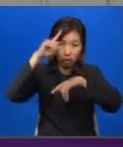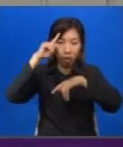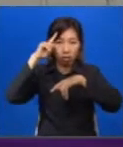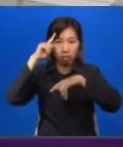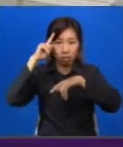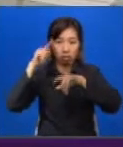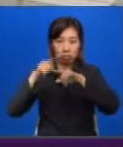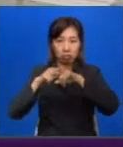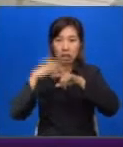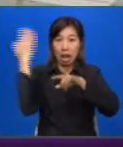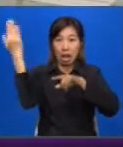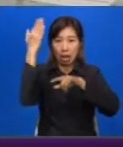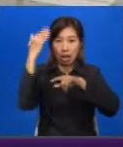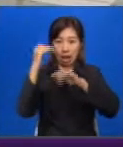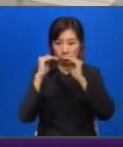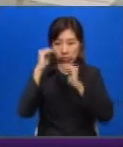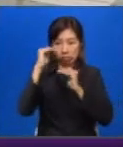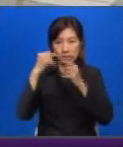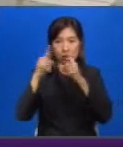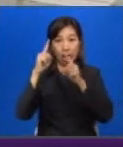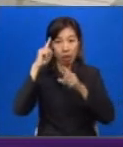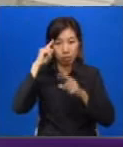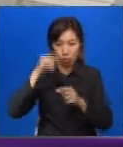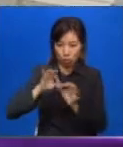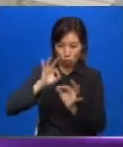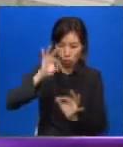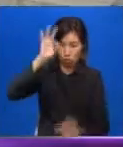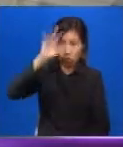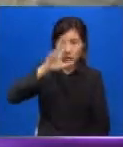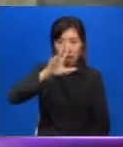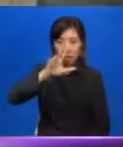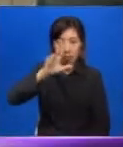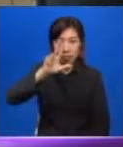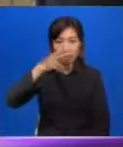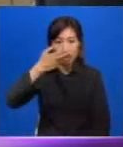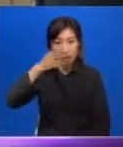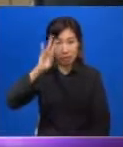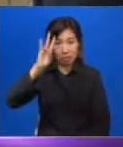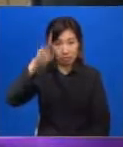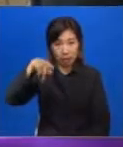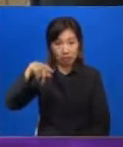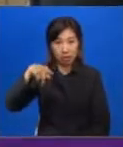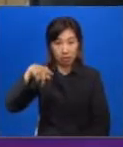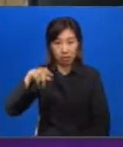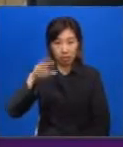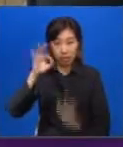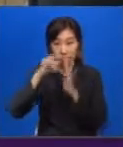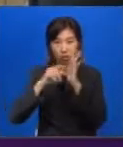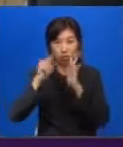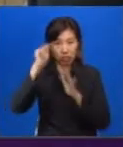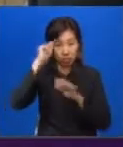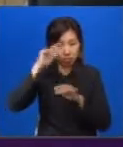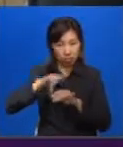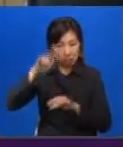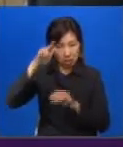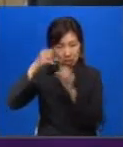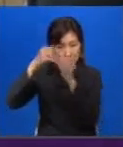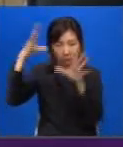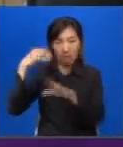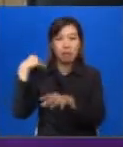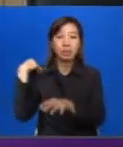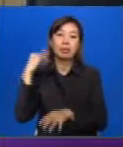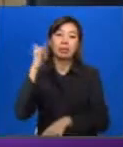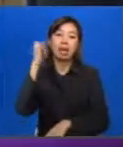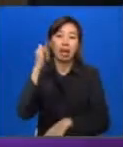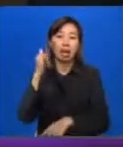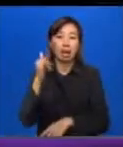เป็นจุนได้ในระดับความสูง 37,000 ฟุตสาเหตุที่ทำให้เครื่องระเบิดโดยฉับพลันพลอากาศโทสุภกฤตมองว่านอกจ